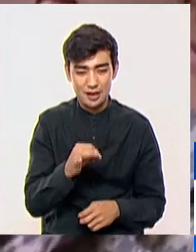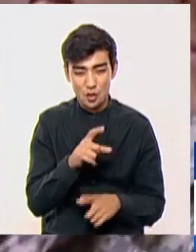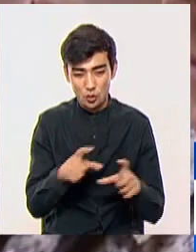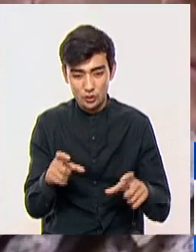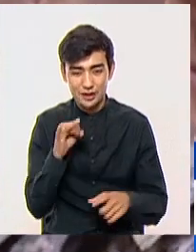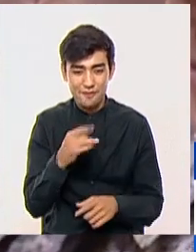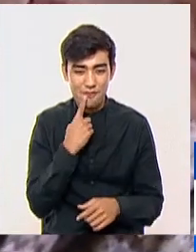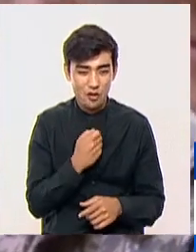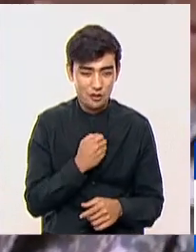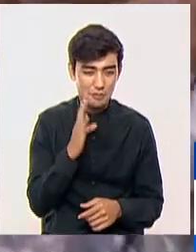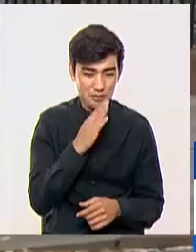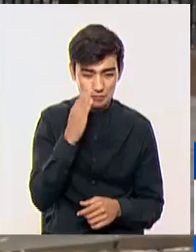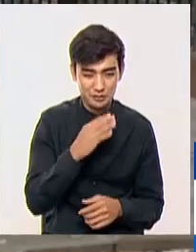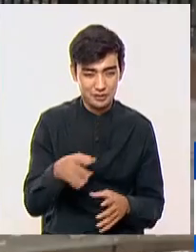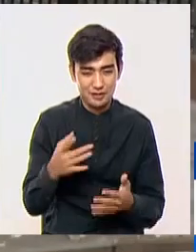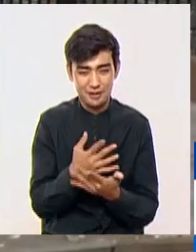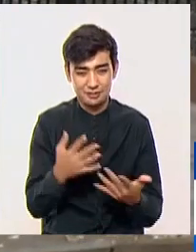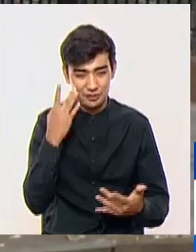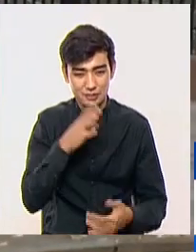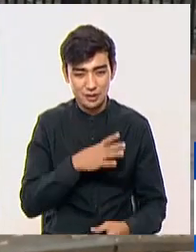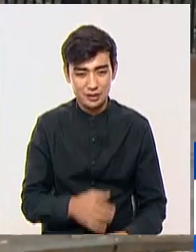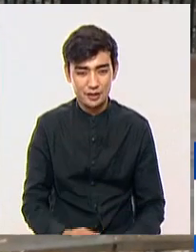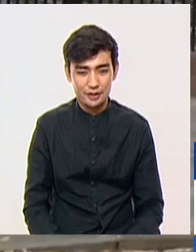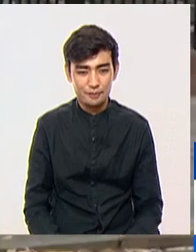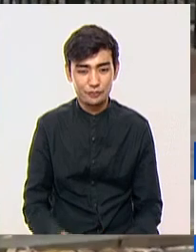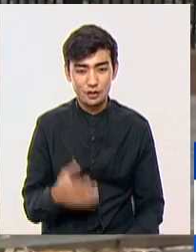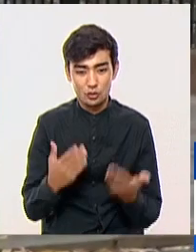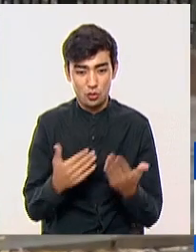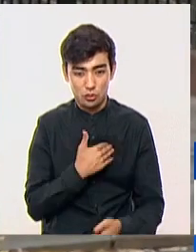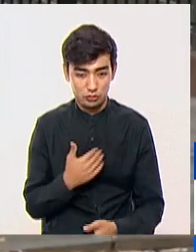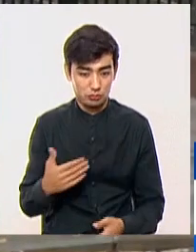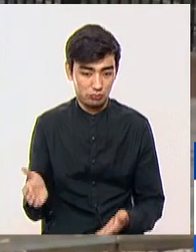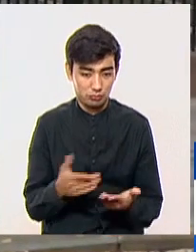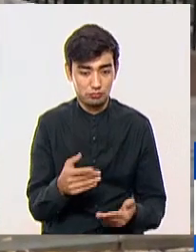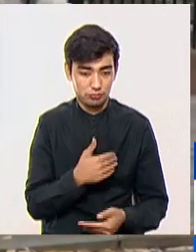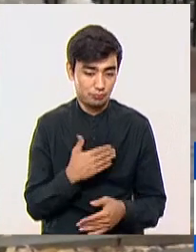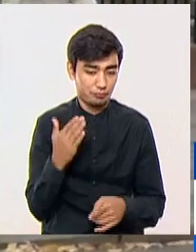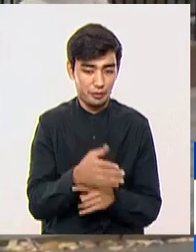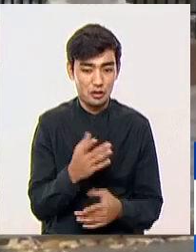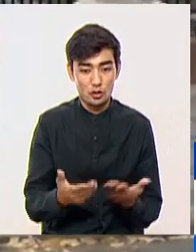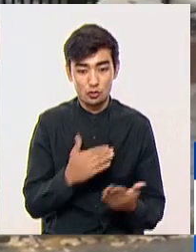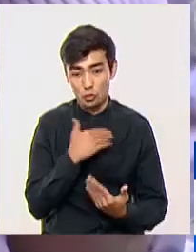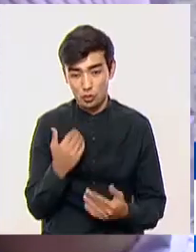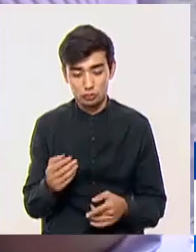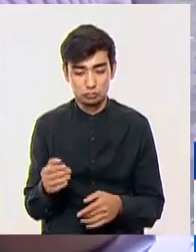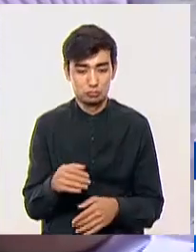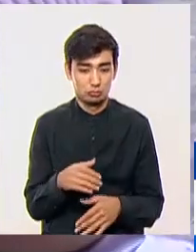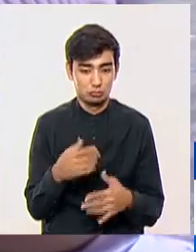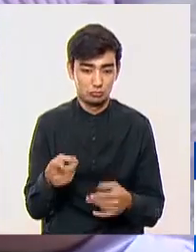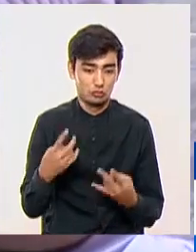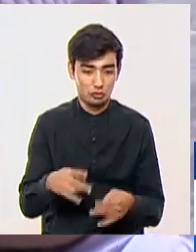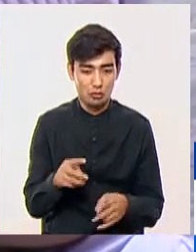ата-аналардың әскер туралы пікірі әртүрлі. Если человек хочет идти в армию, он должен идти. Если не хочет, он не должен. Это не должно быть заставлять. Все-таки